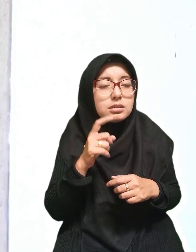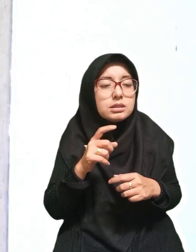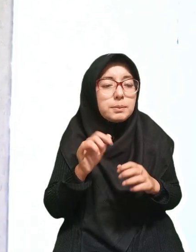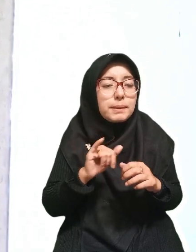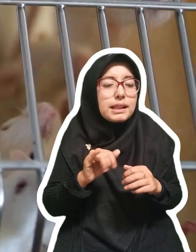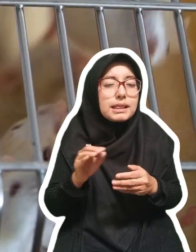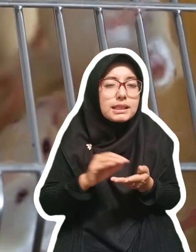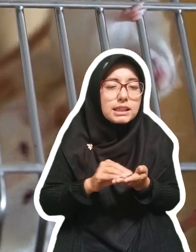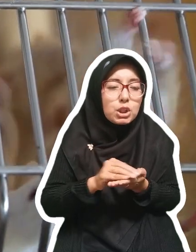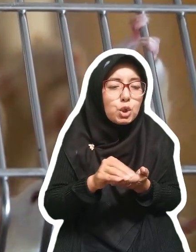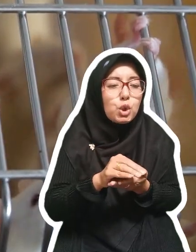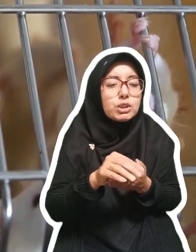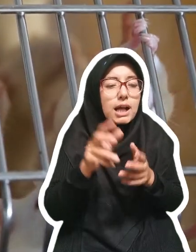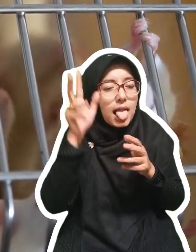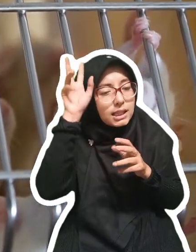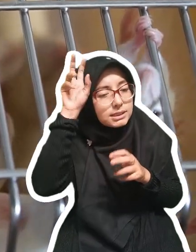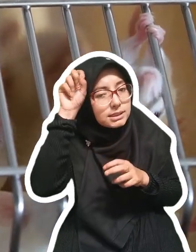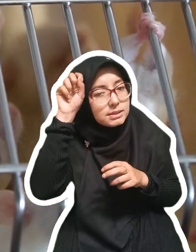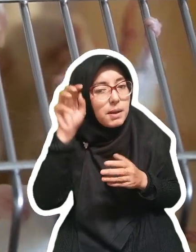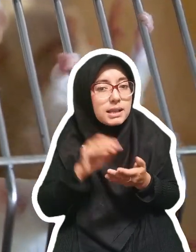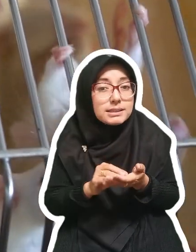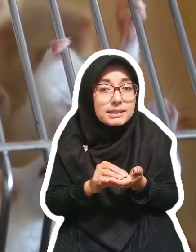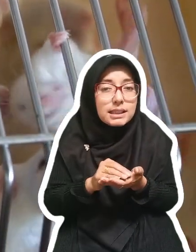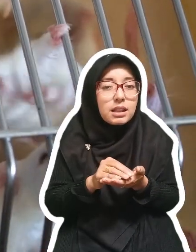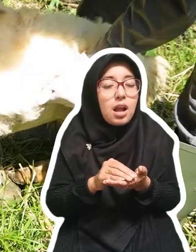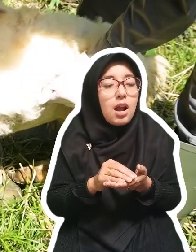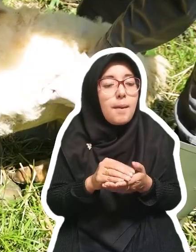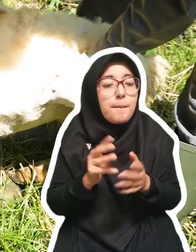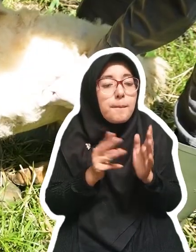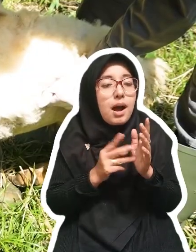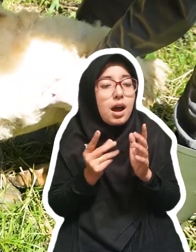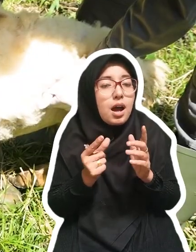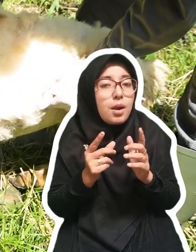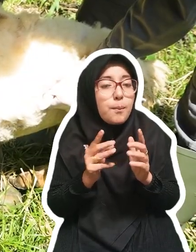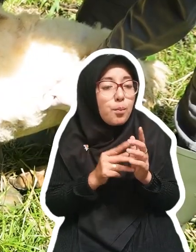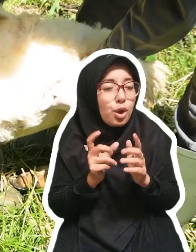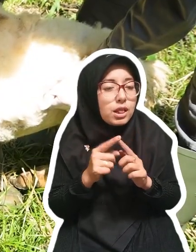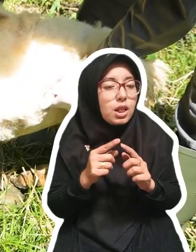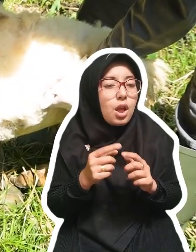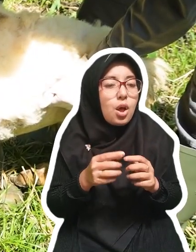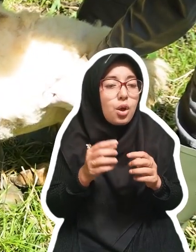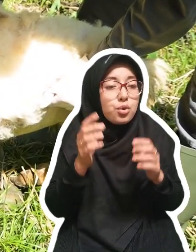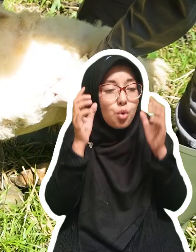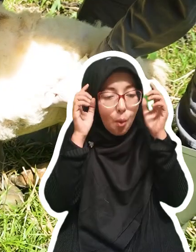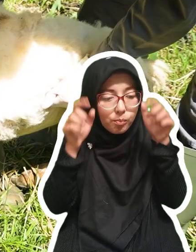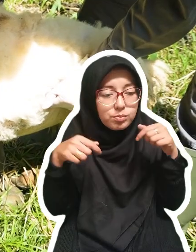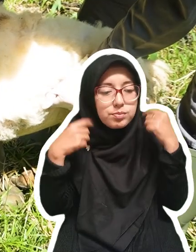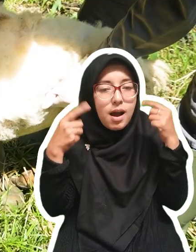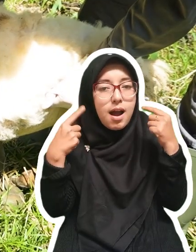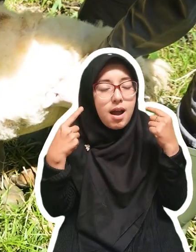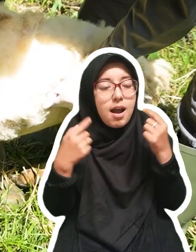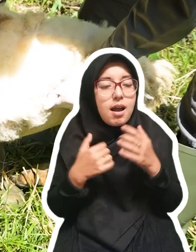tikus, kelinci, mencit, marmut, domba, sapi, dan ayam.